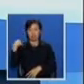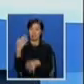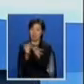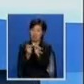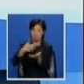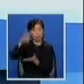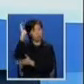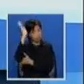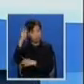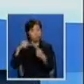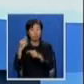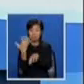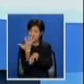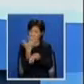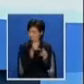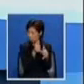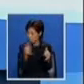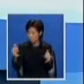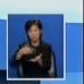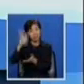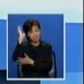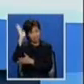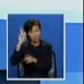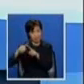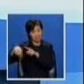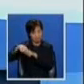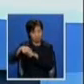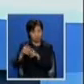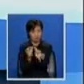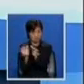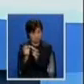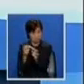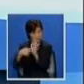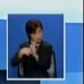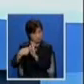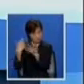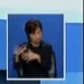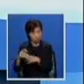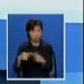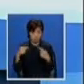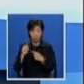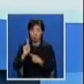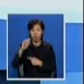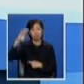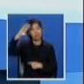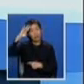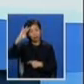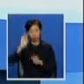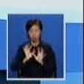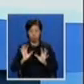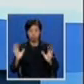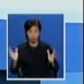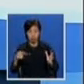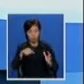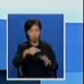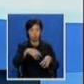านทางโทรทัศน์ด้วยก็คือว่าทางเจ้าหน้าที่นั้นเพียงแต่เข้ากระชับวงล้อมเท่านั้นเองไม่ได้เข้าไปในพื้นที่ของการชุม